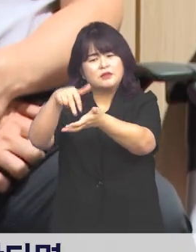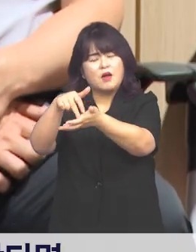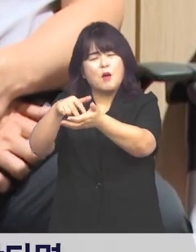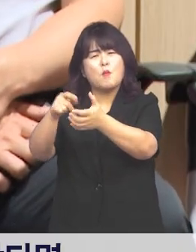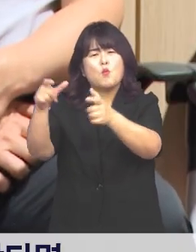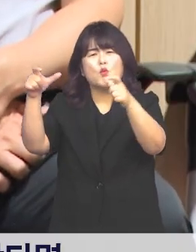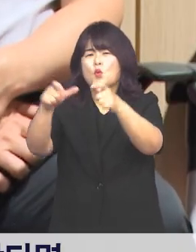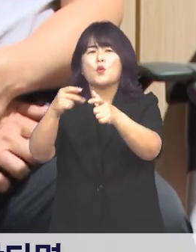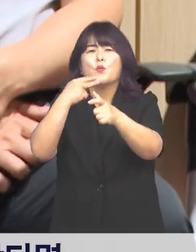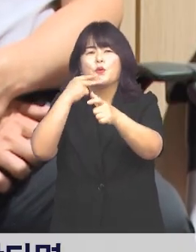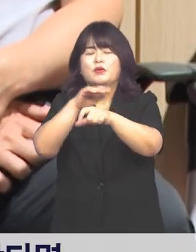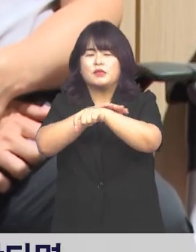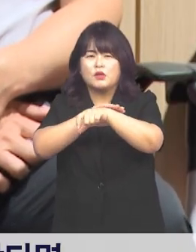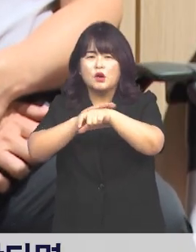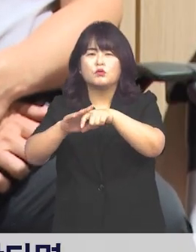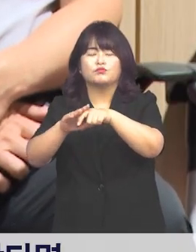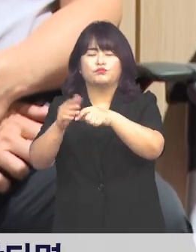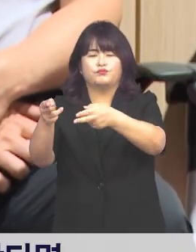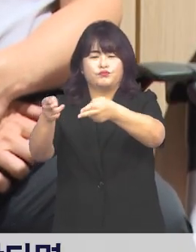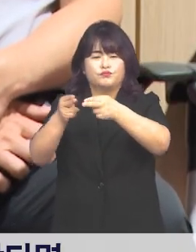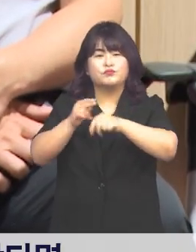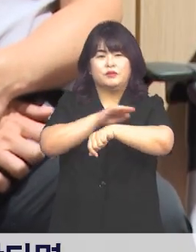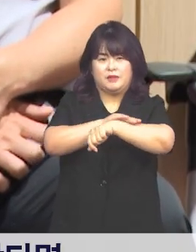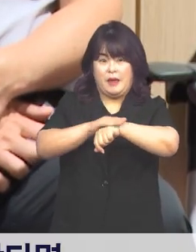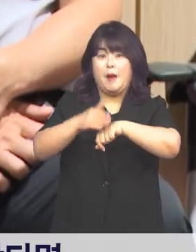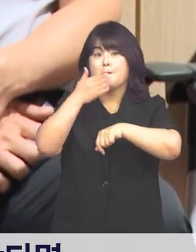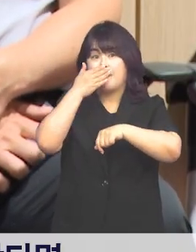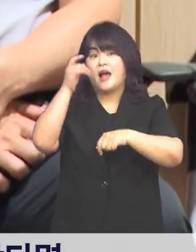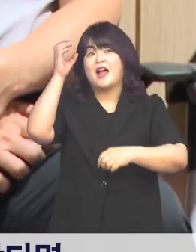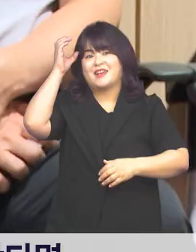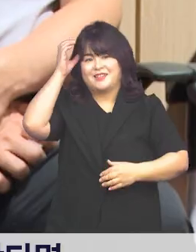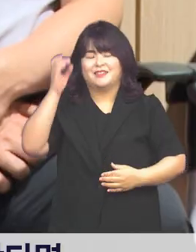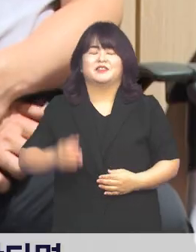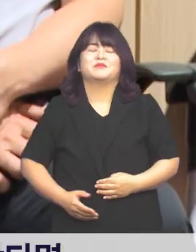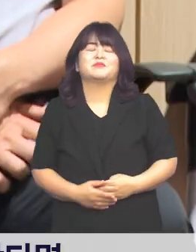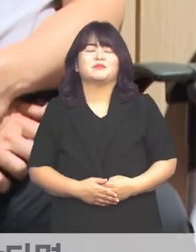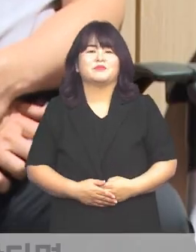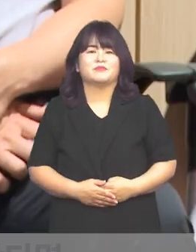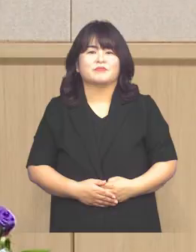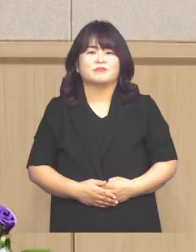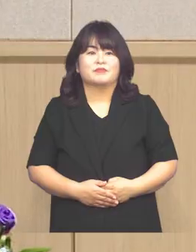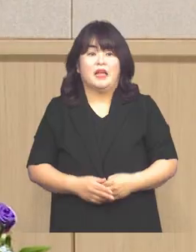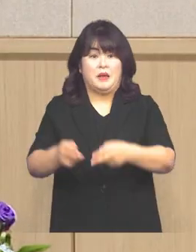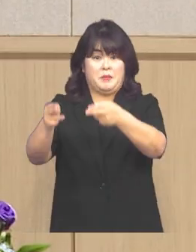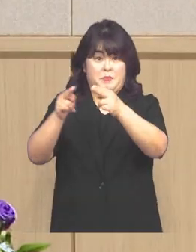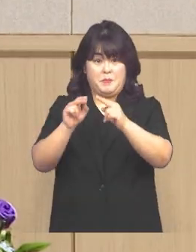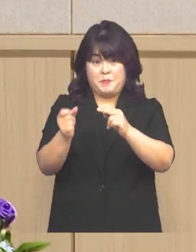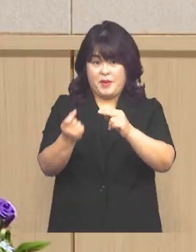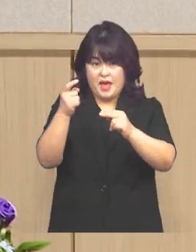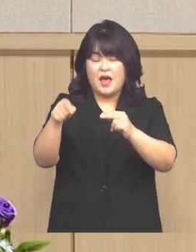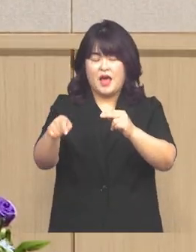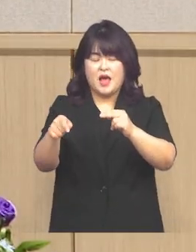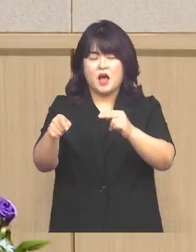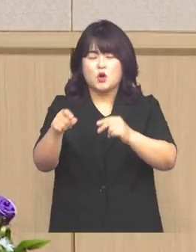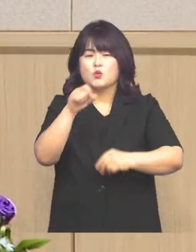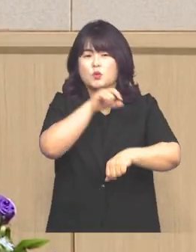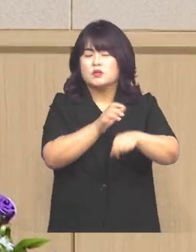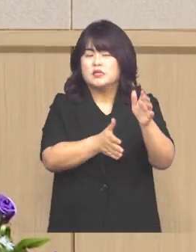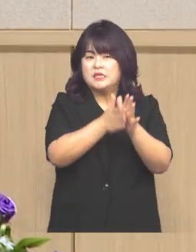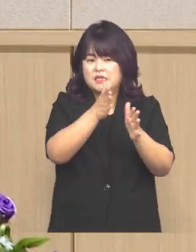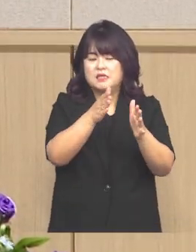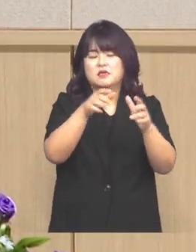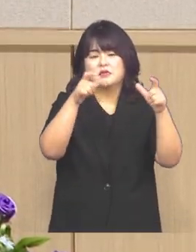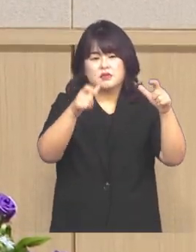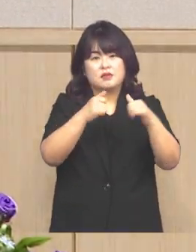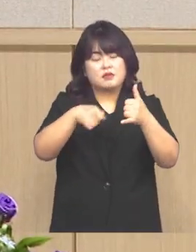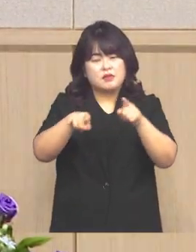줄고 더 귀한 장출이 되리라고 생각을 합니다. 자매결연이 체결됨에 따라